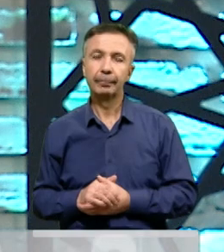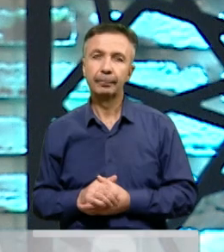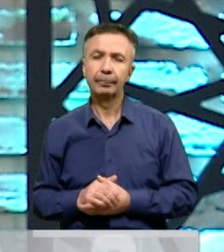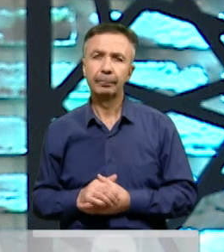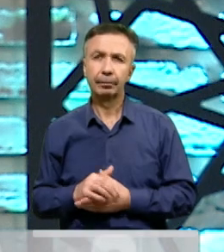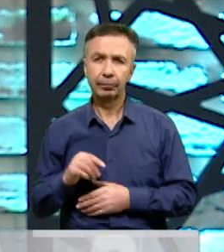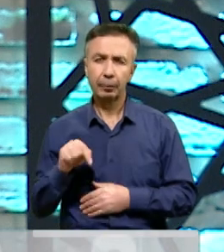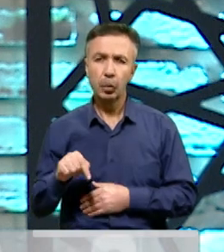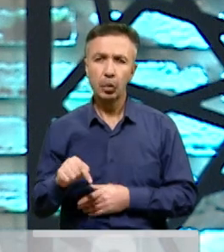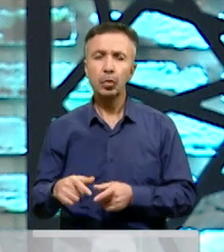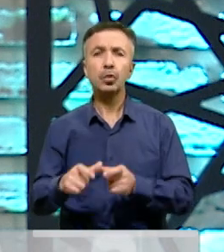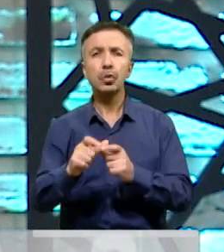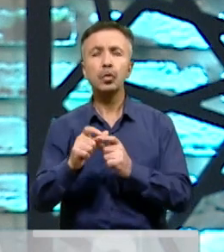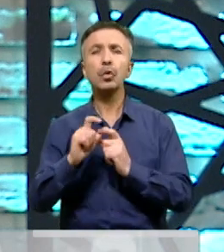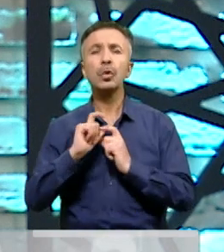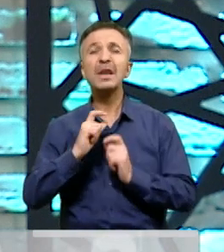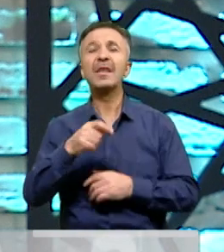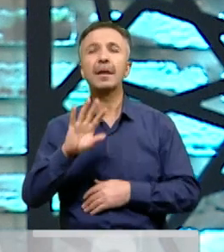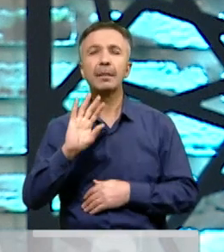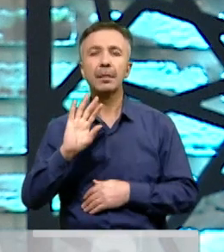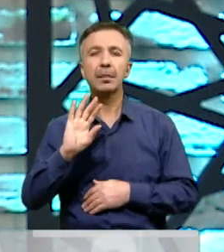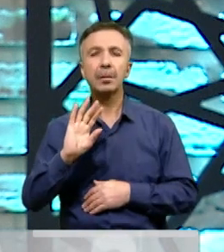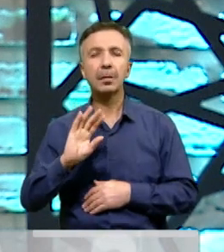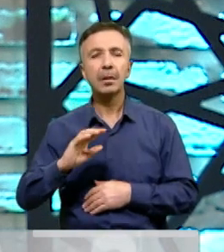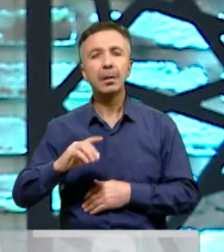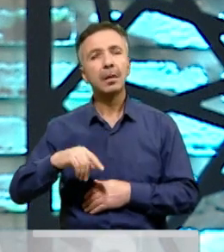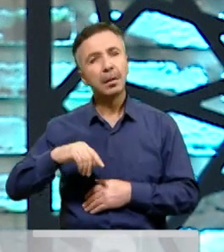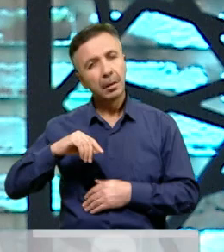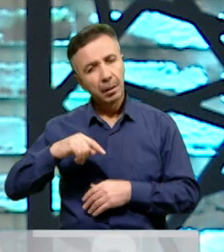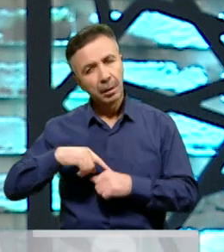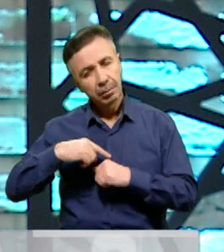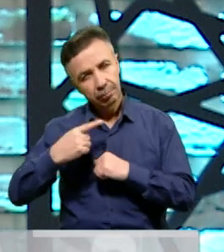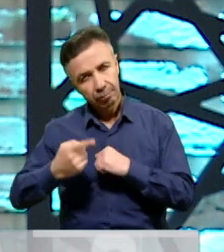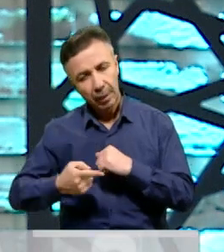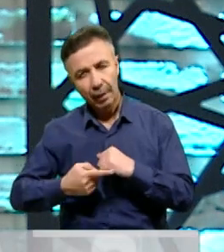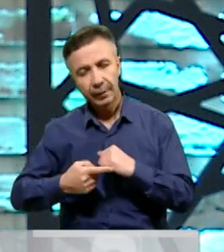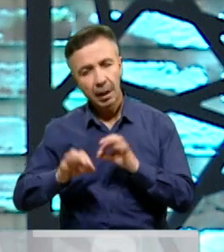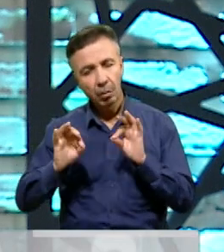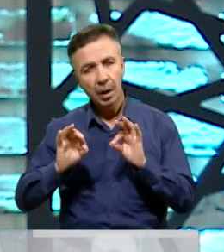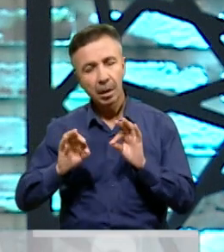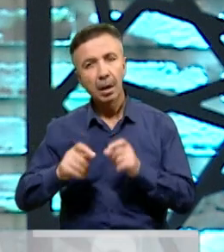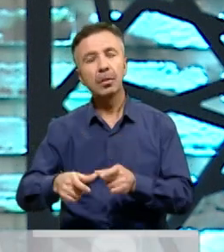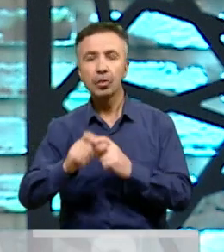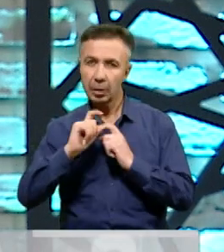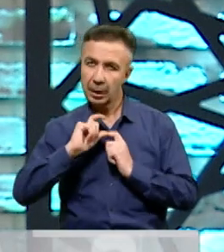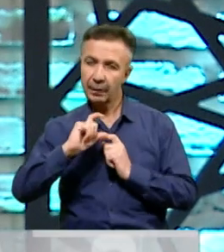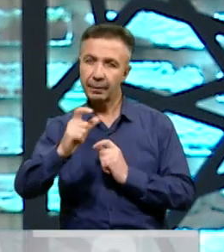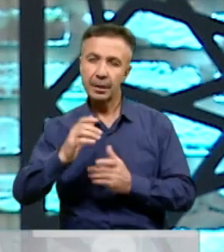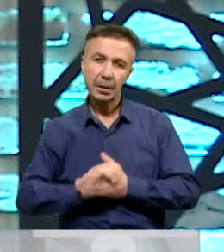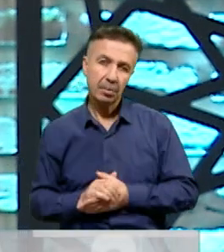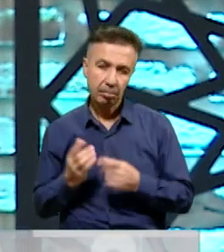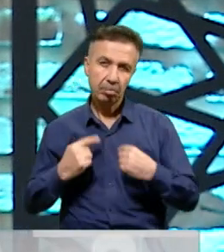bugün sorulmadı diye hiç sorulmayacak anlamına da gelmiyor. İlerleyen günlerde sorduğunuz soru muhakkak cevabını bulacaktır.